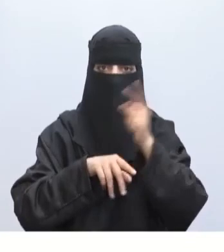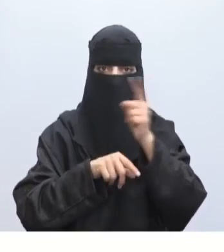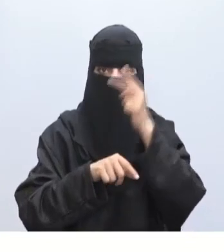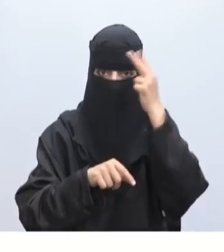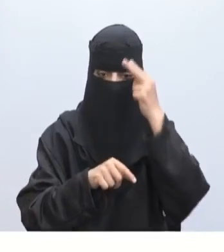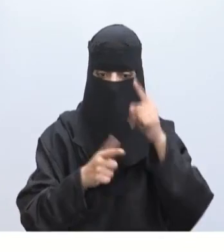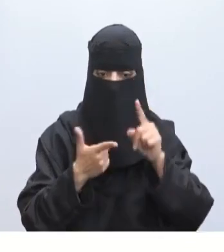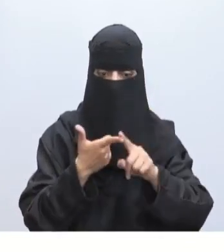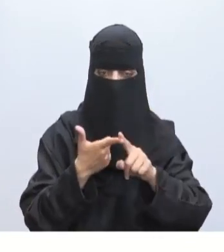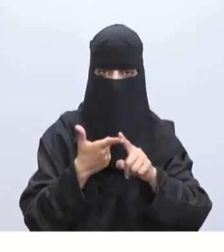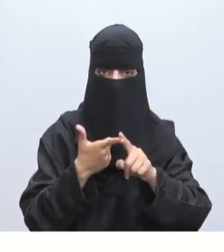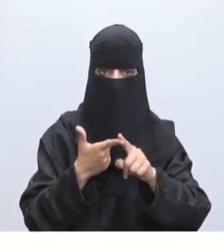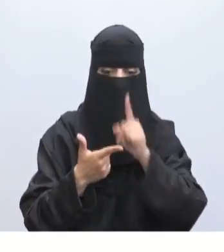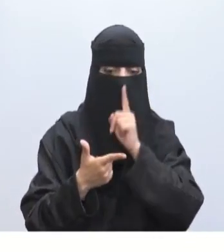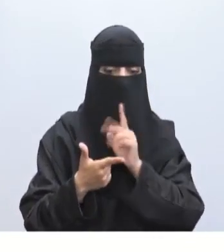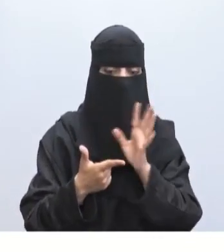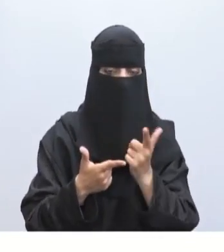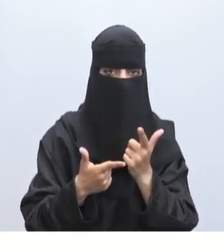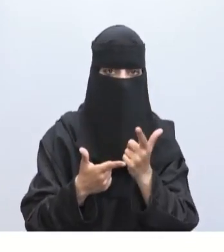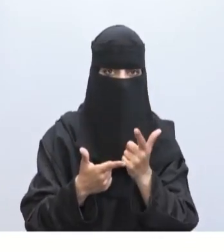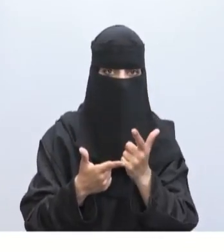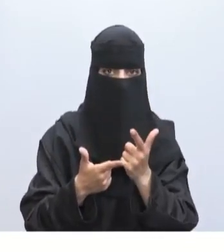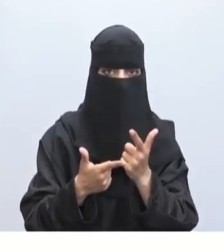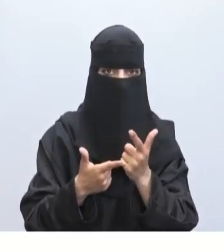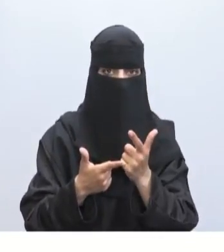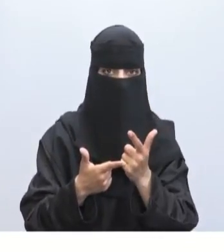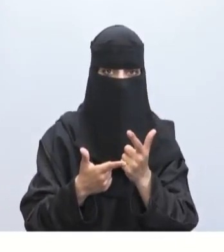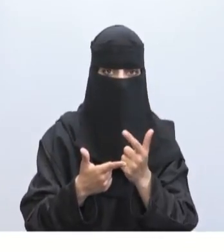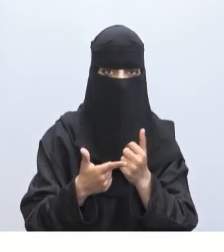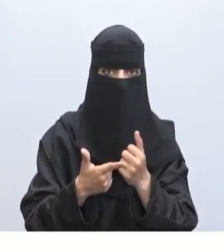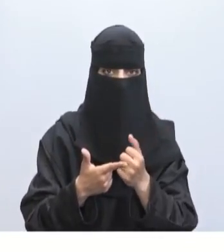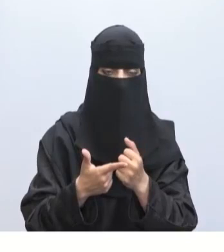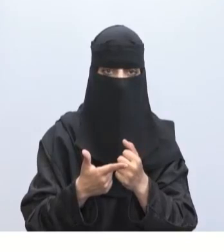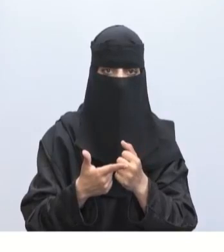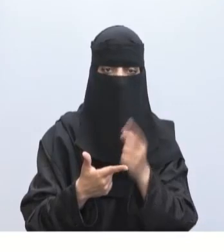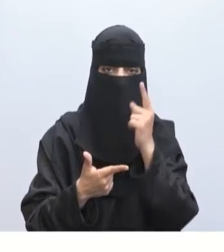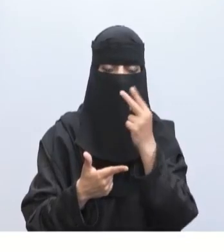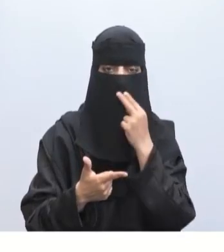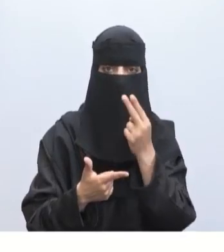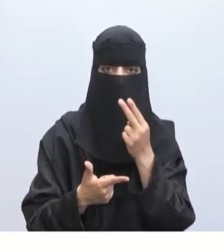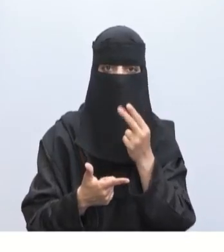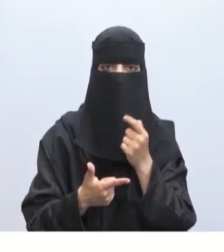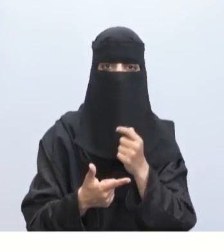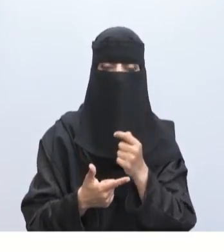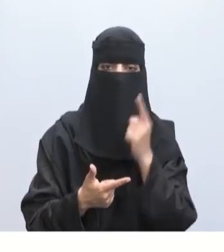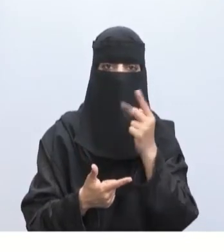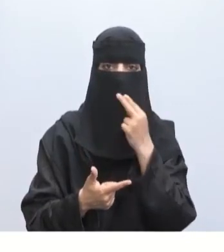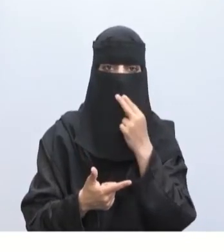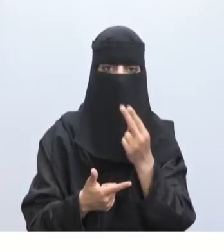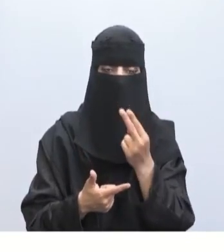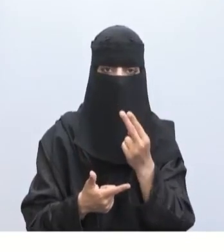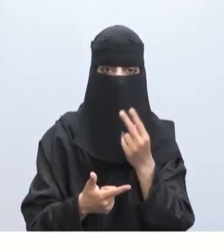السعوديه الثانيه في عام كم 1ف ممتازين احسنتم